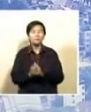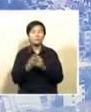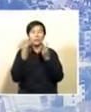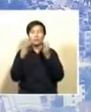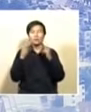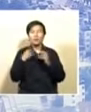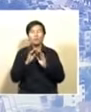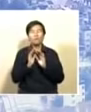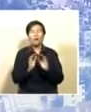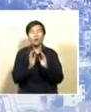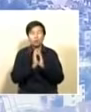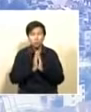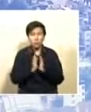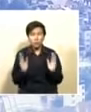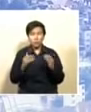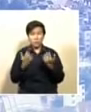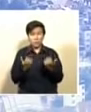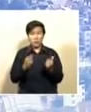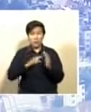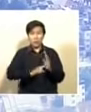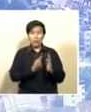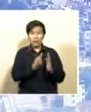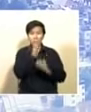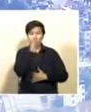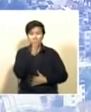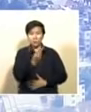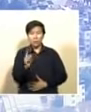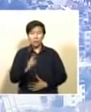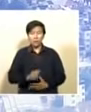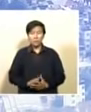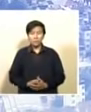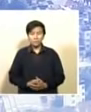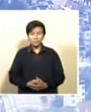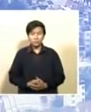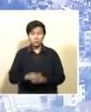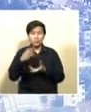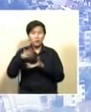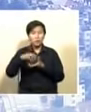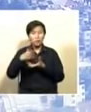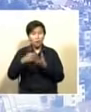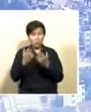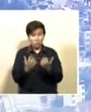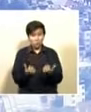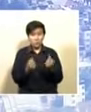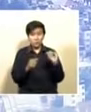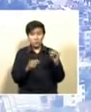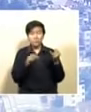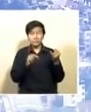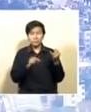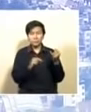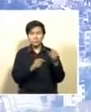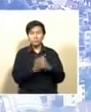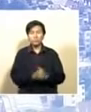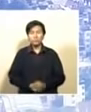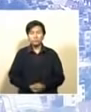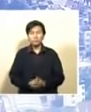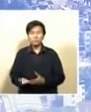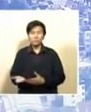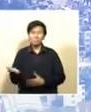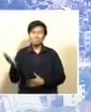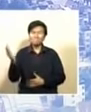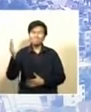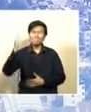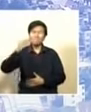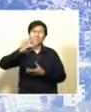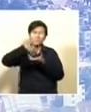ประจำวันของวันนี้นะครับตามที่ทางท่านนายแพทย์สุขุมกาญจนพิมายนะครับได้นำเรียน